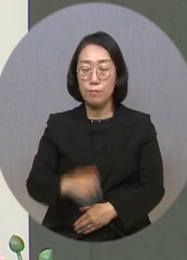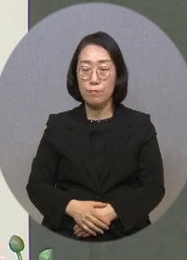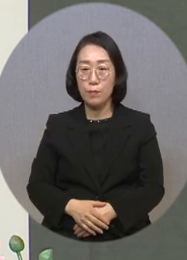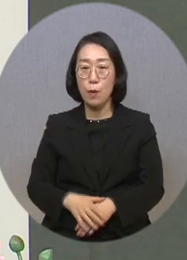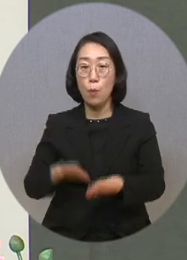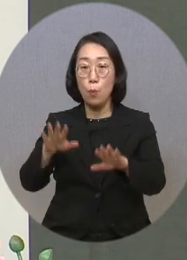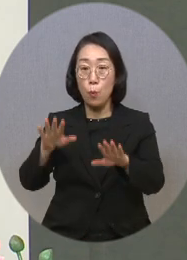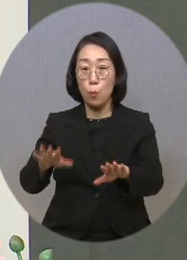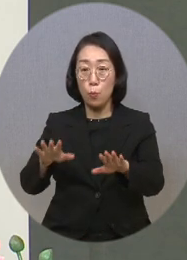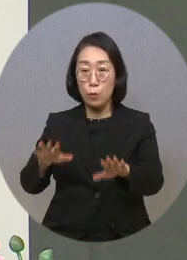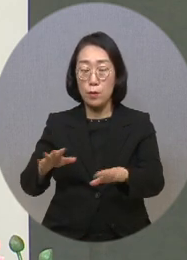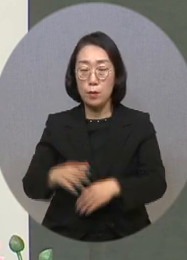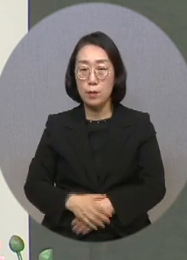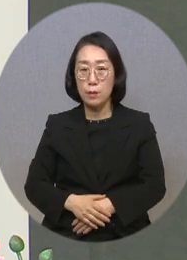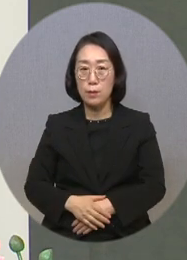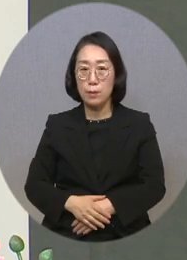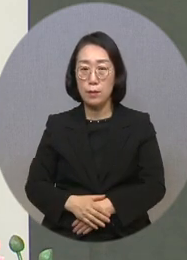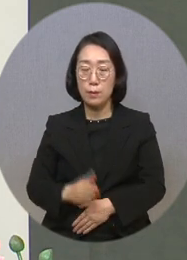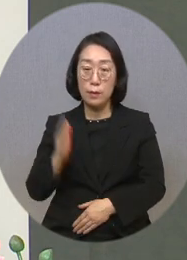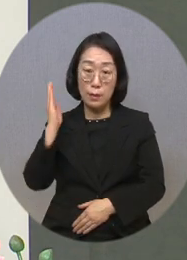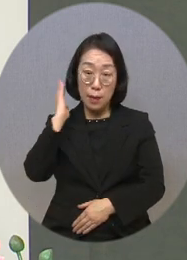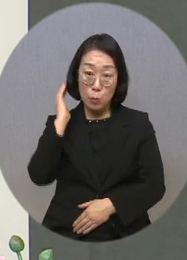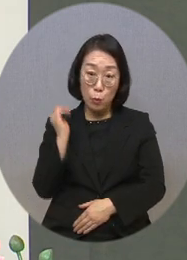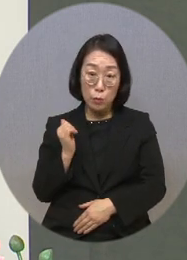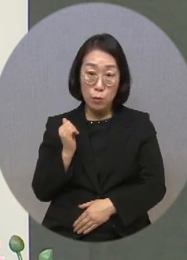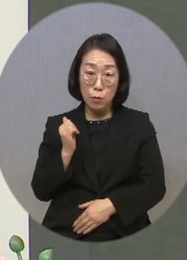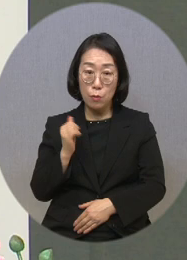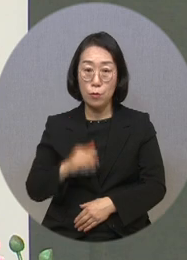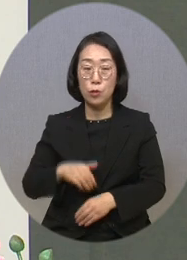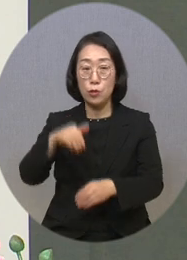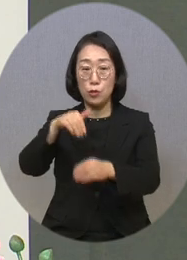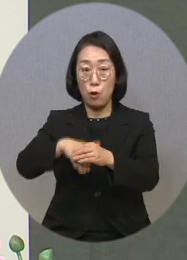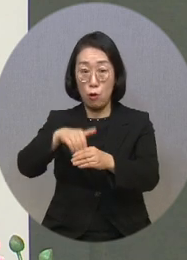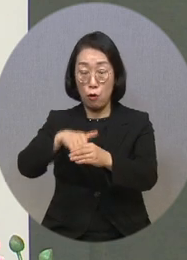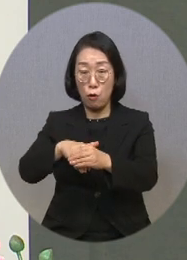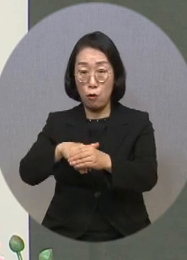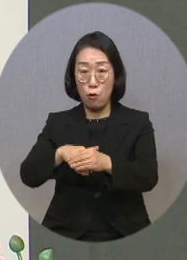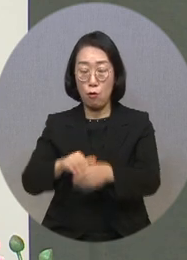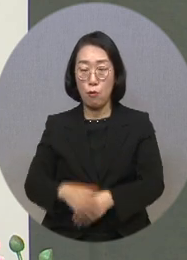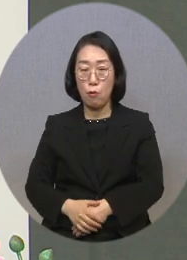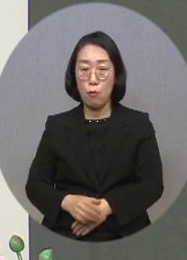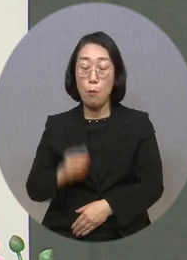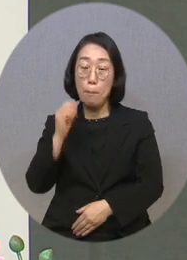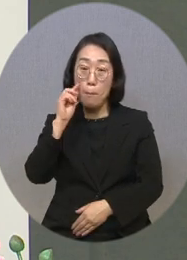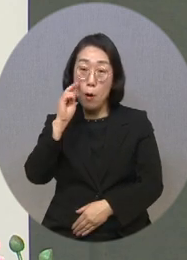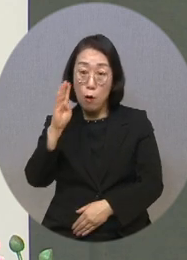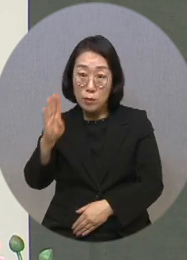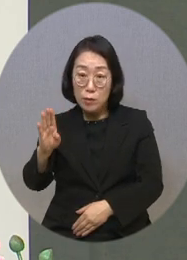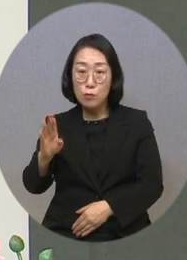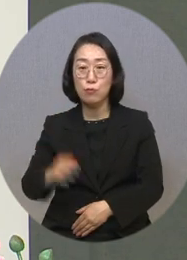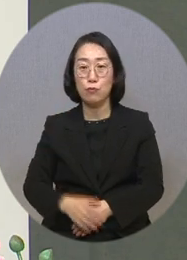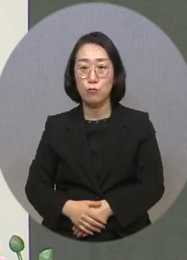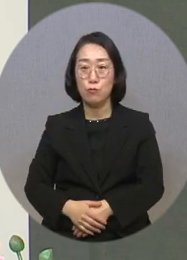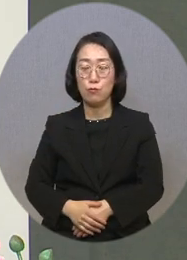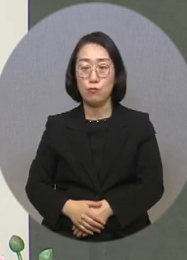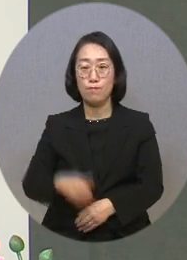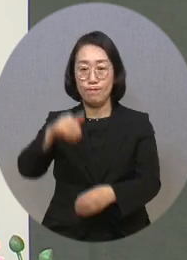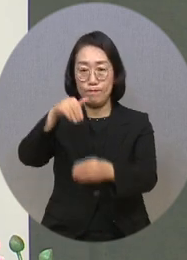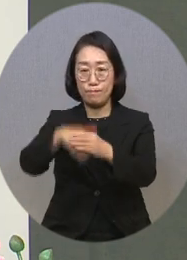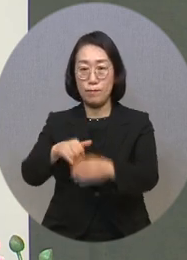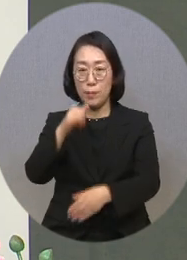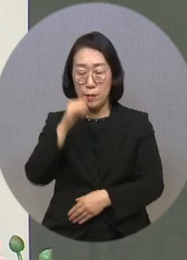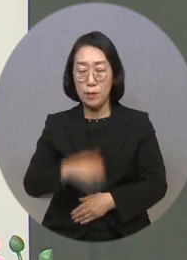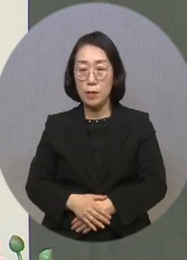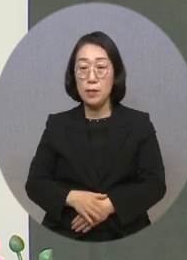지금 우리나라의 20대 대통령 선거가 이제 며칠 있으면 시행이 되는데 네.